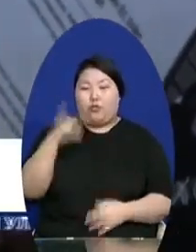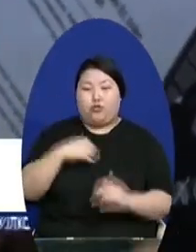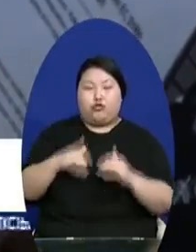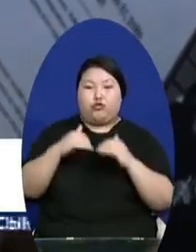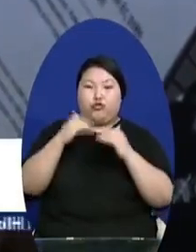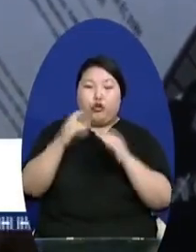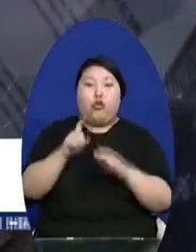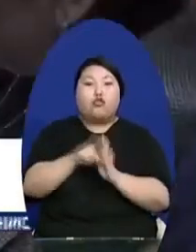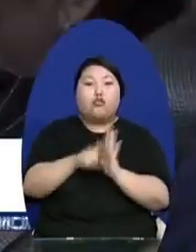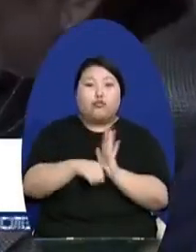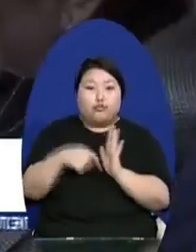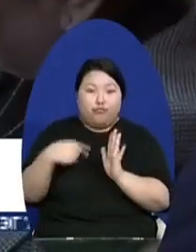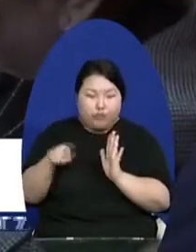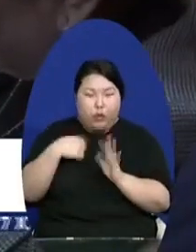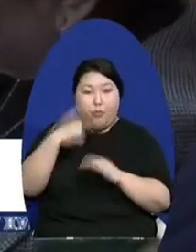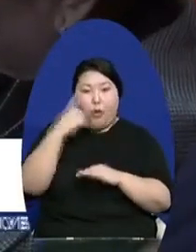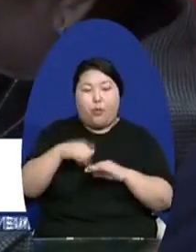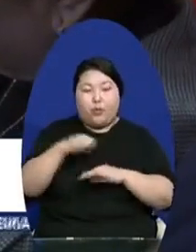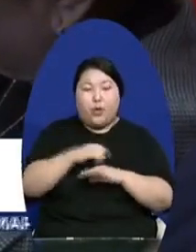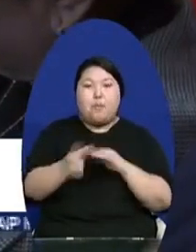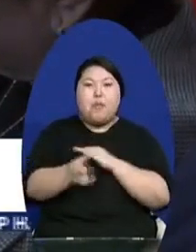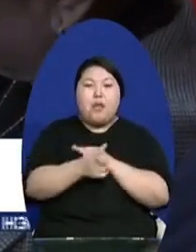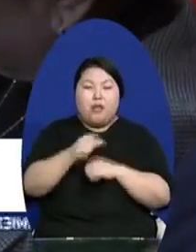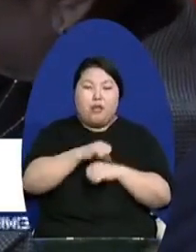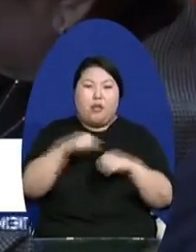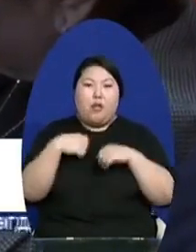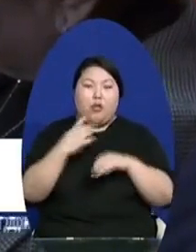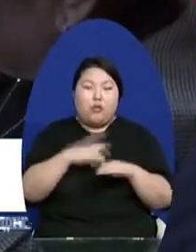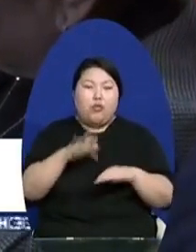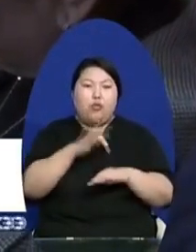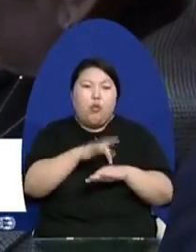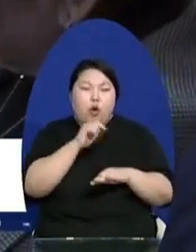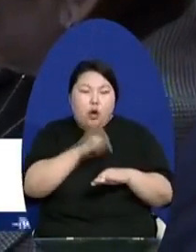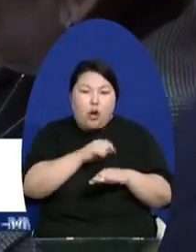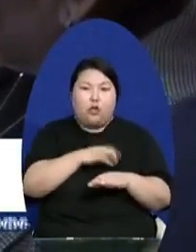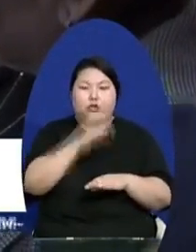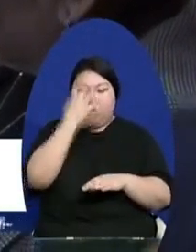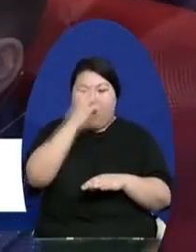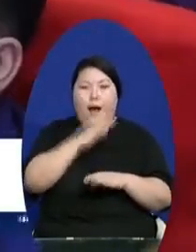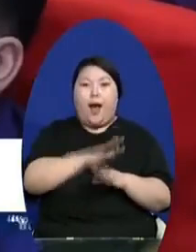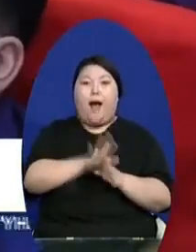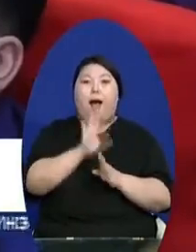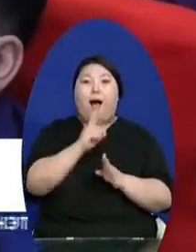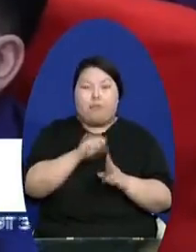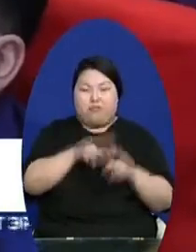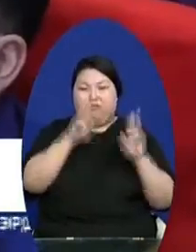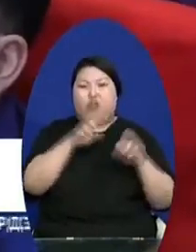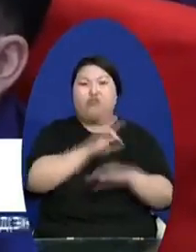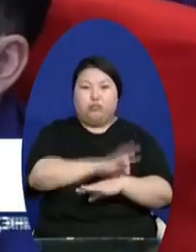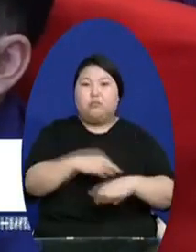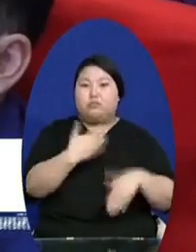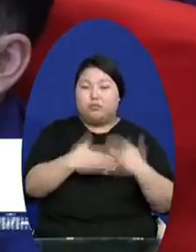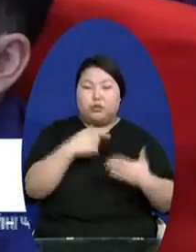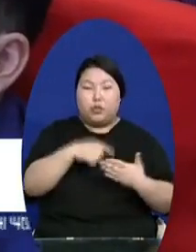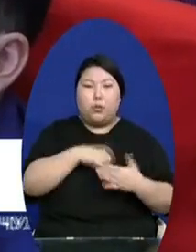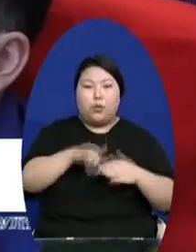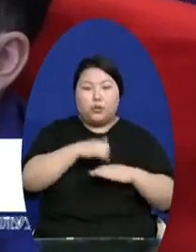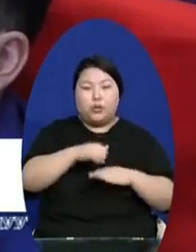хөтөлбөрийн Монгол улсад мэрэгжлийн иргэн төвтэй төрийн албыг төлөвшүүлэх нь төсөл хэрэгждэг. Төслийн дэмжлэгээр улсын